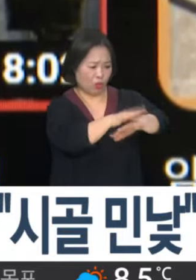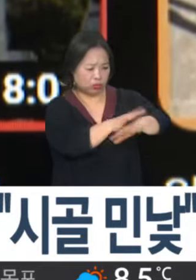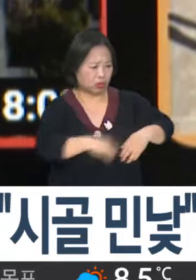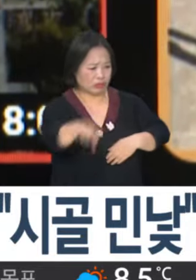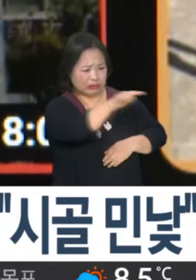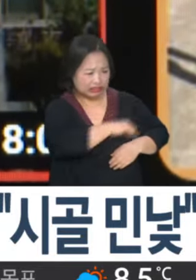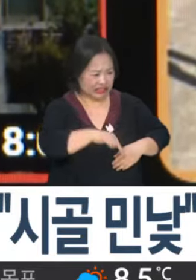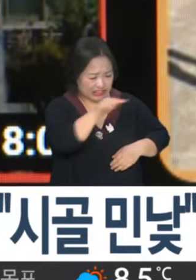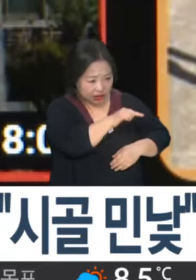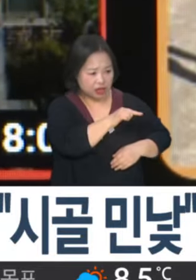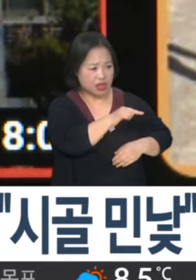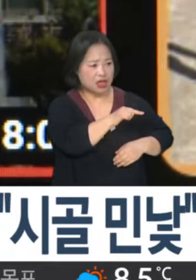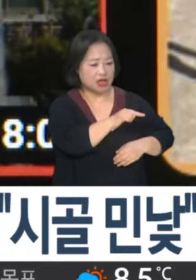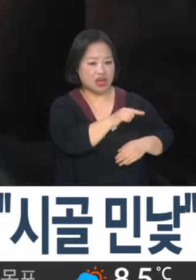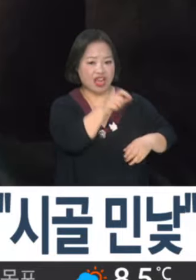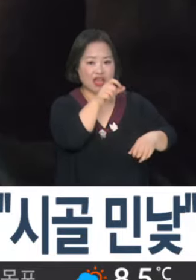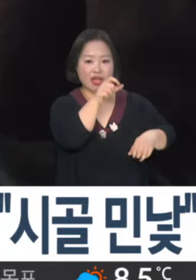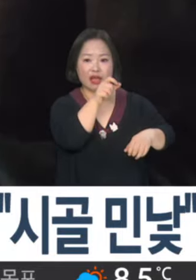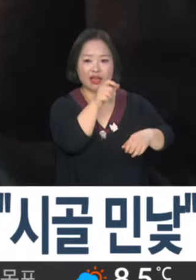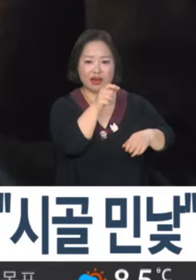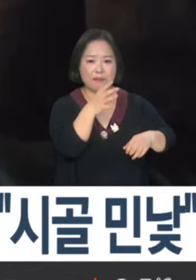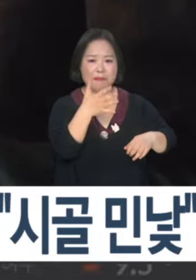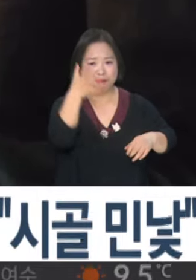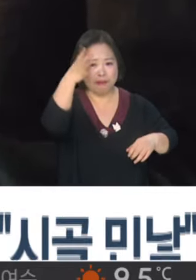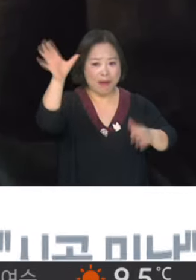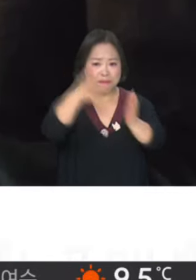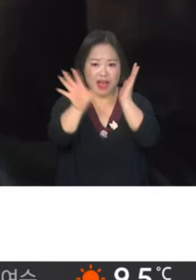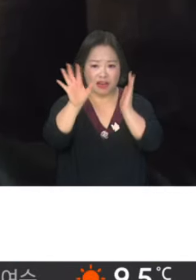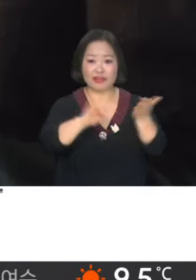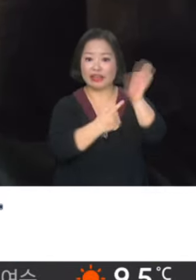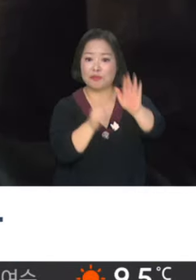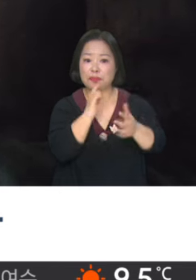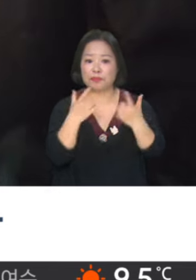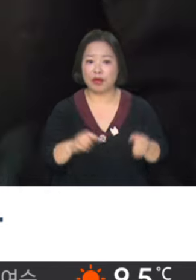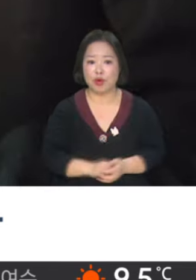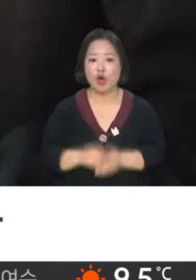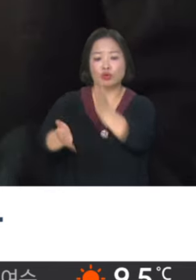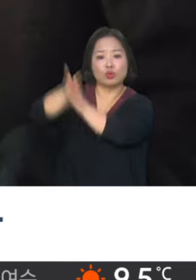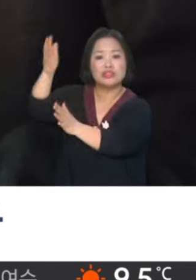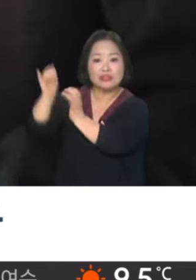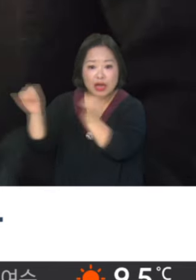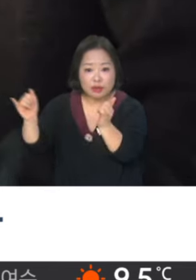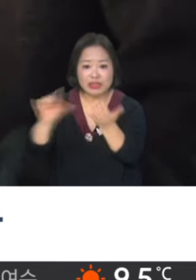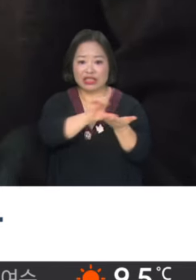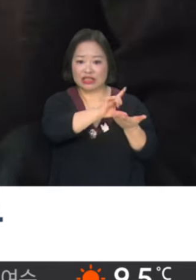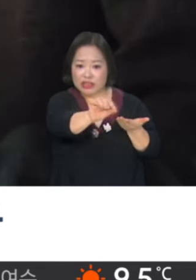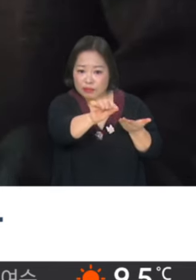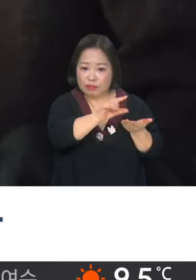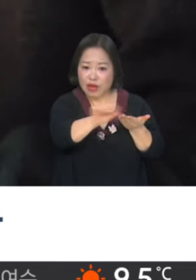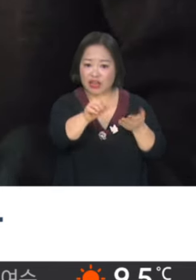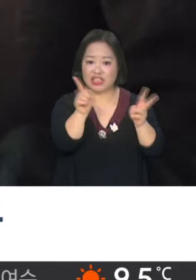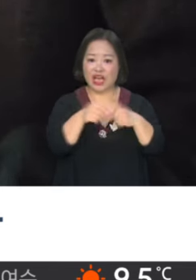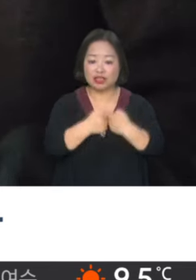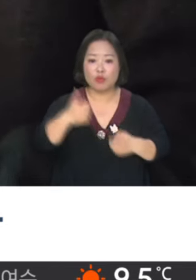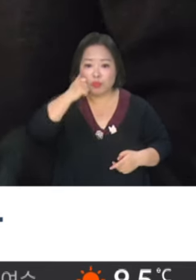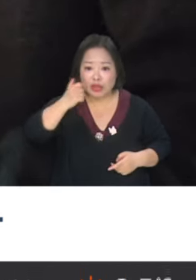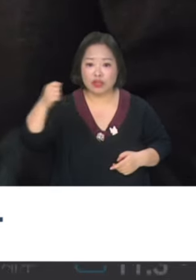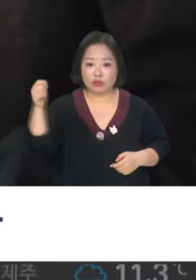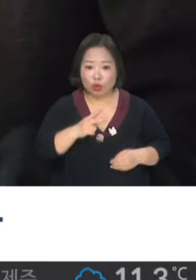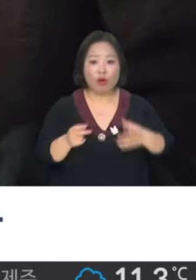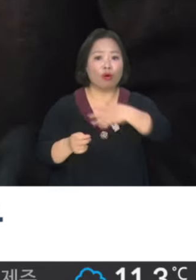과정을 줄줄히 알립니다 도시 사람은 시골 문화를 이해하지 못한다고 많은 노력을 했습니다 그리고 어르신들이